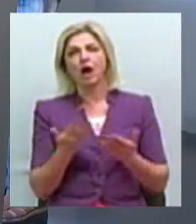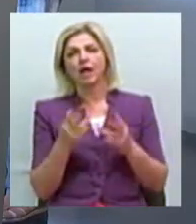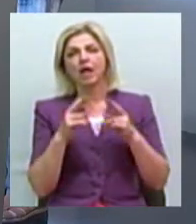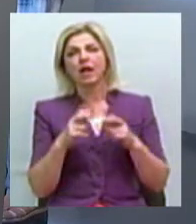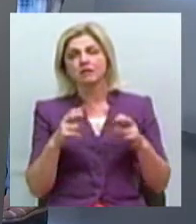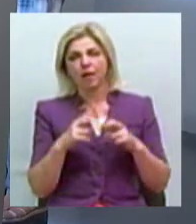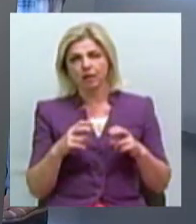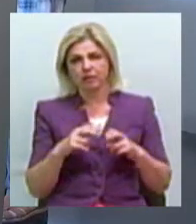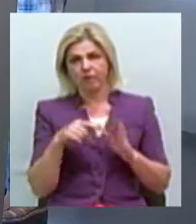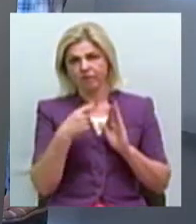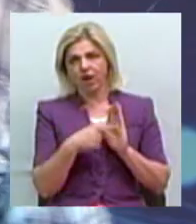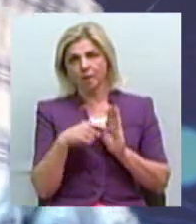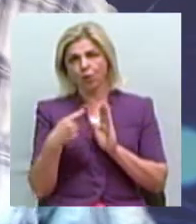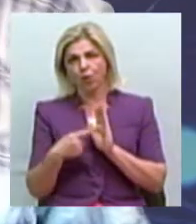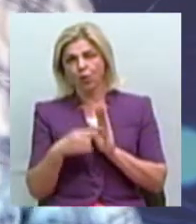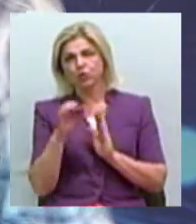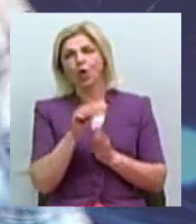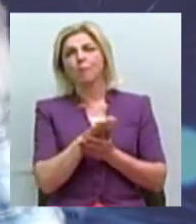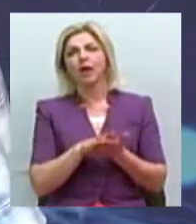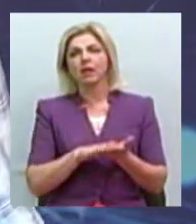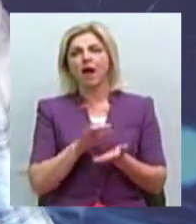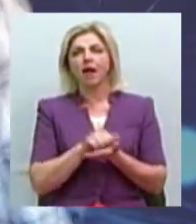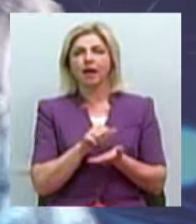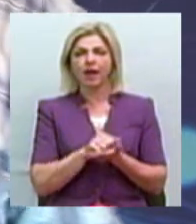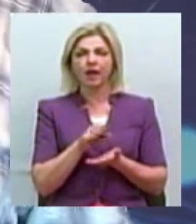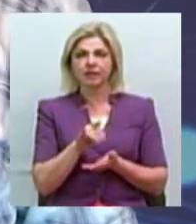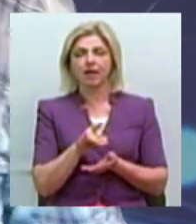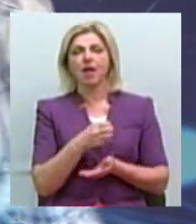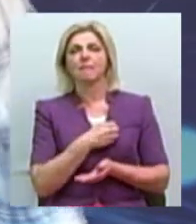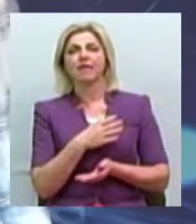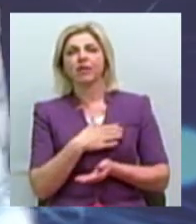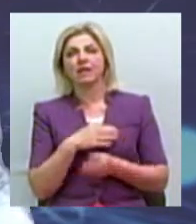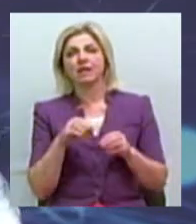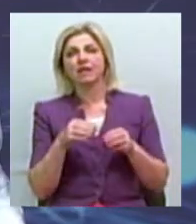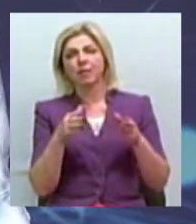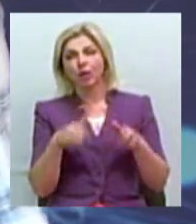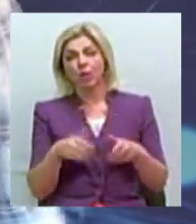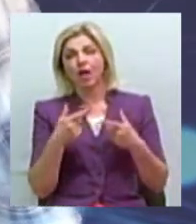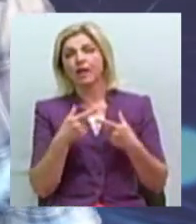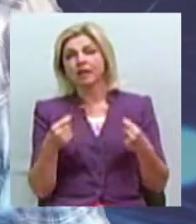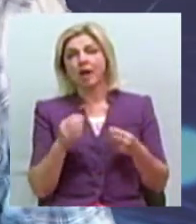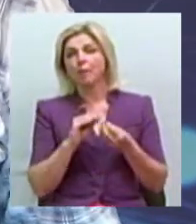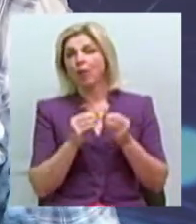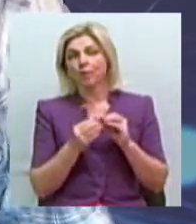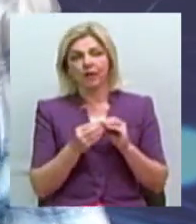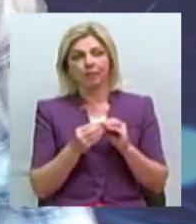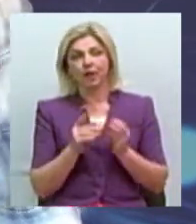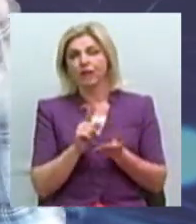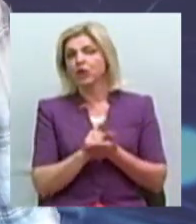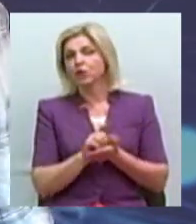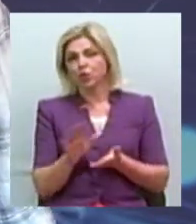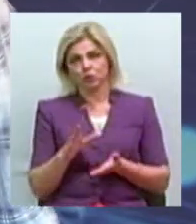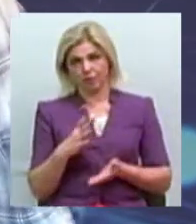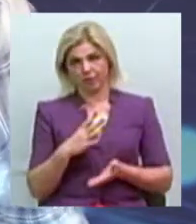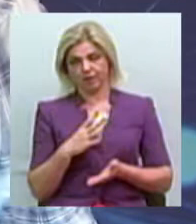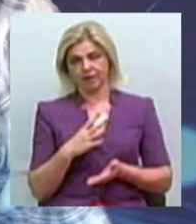рассматриваются вопросы продления аренды, приватизации земельного, где в принципе проблем не должно